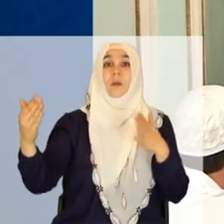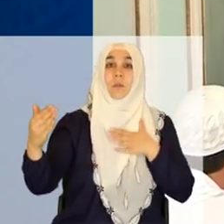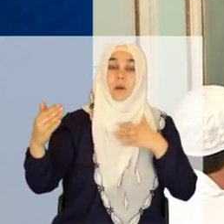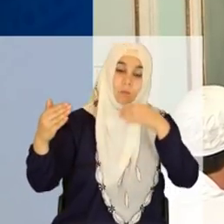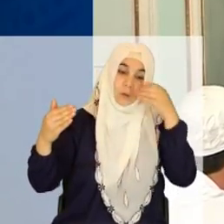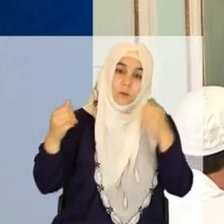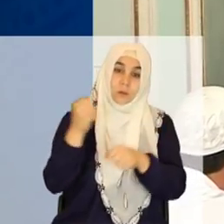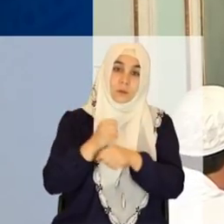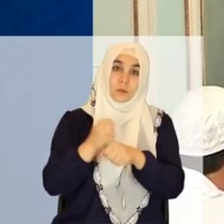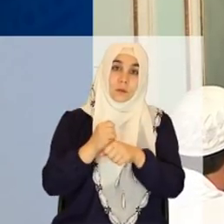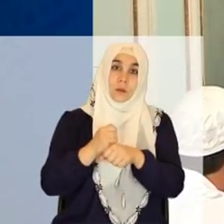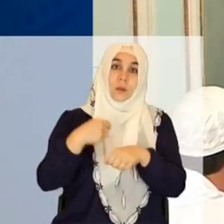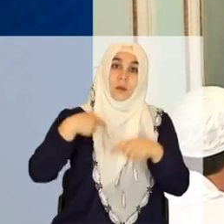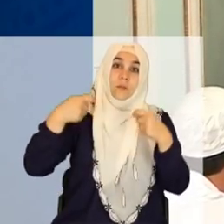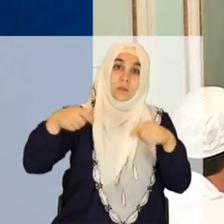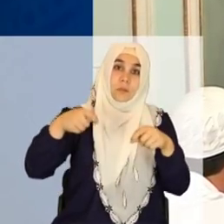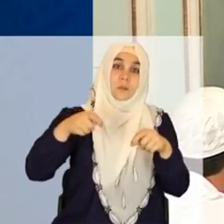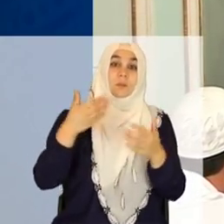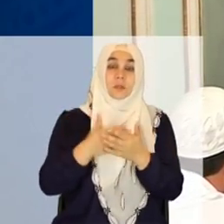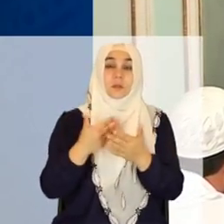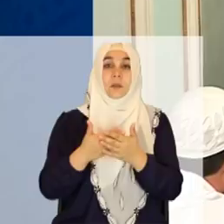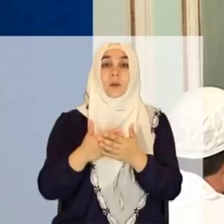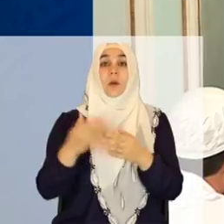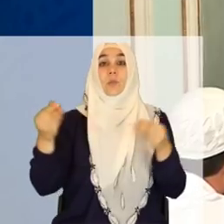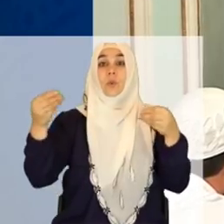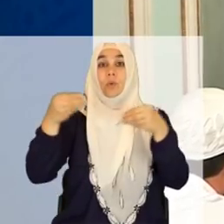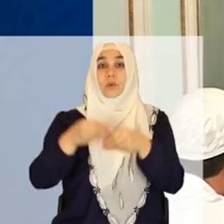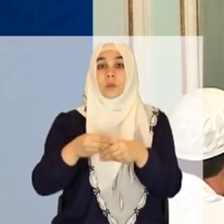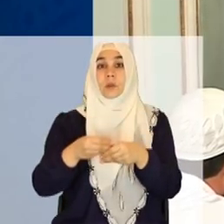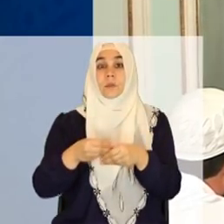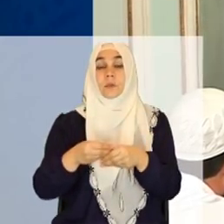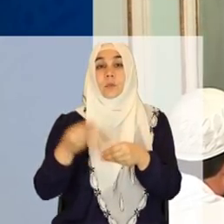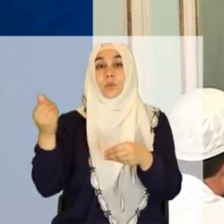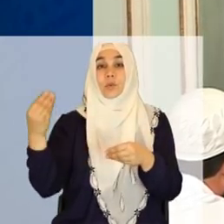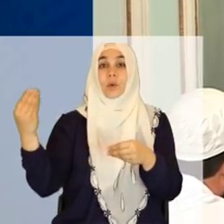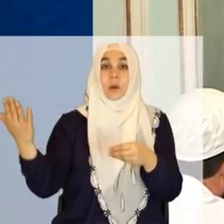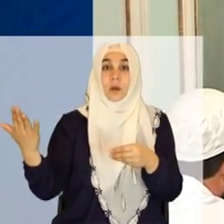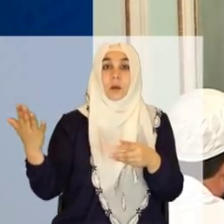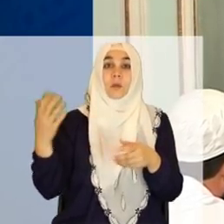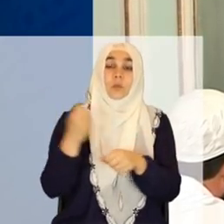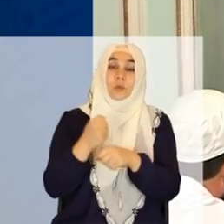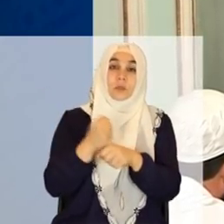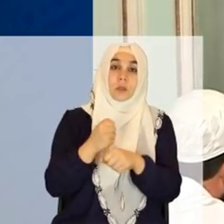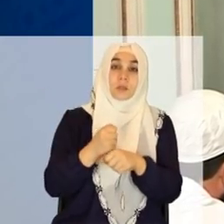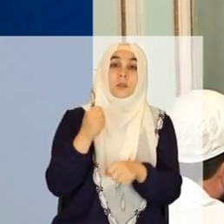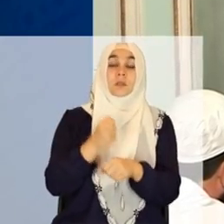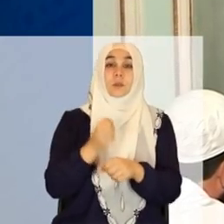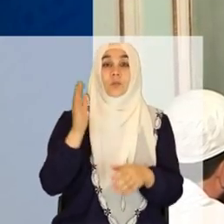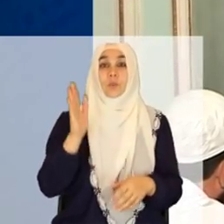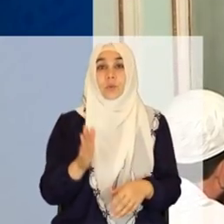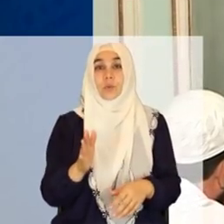mehnat Mahmuddan bo'ladi. Buncha pul qo'shilyapti. bunga falan falan işini